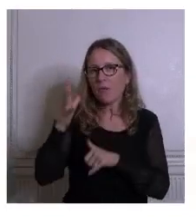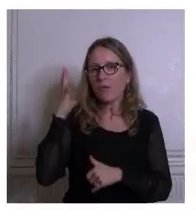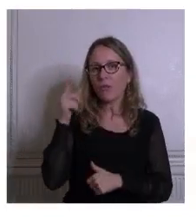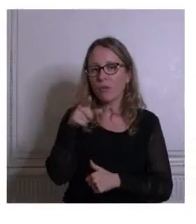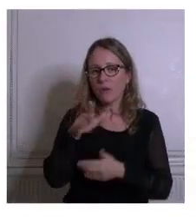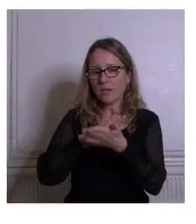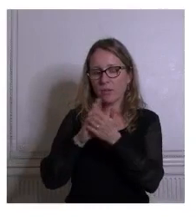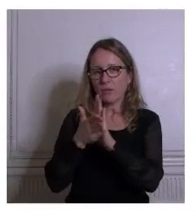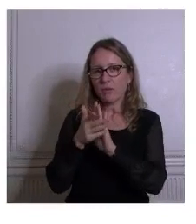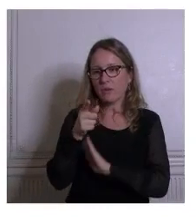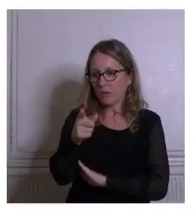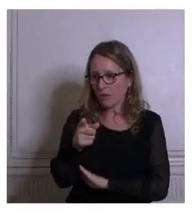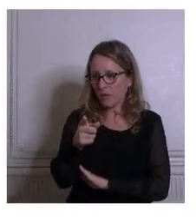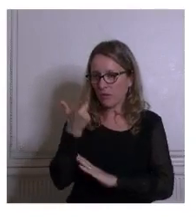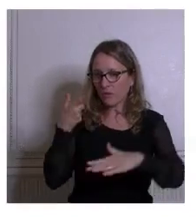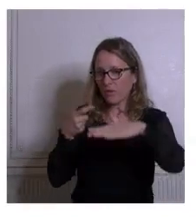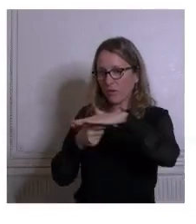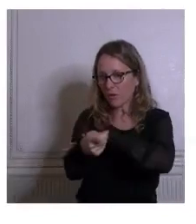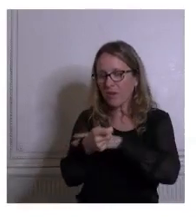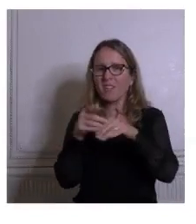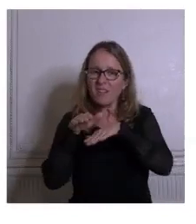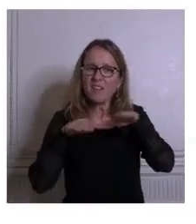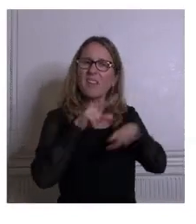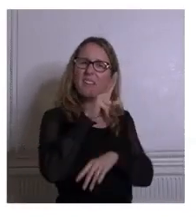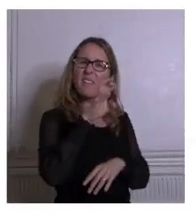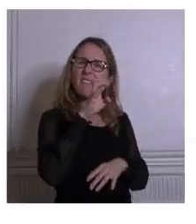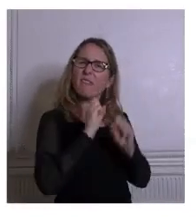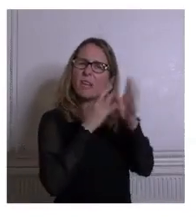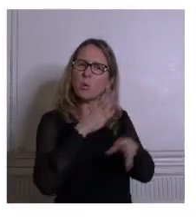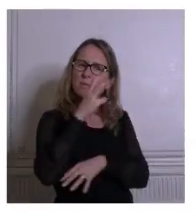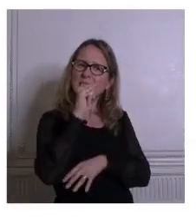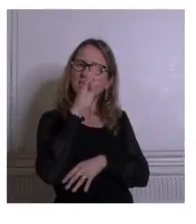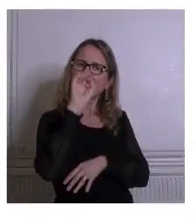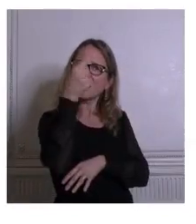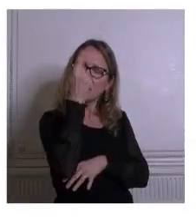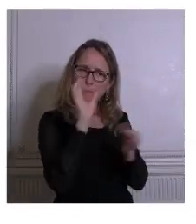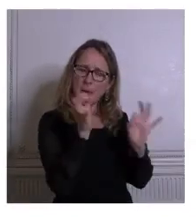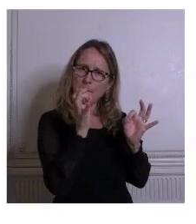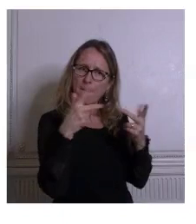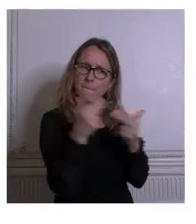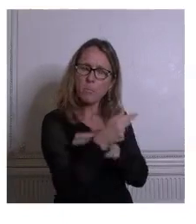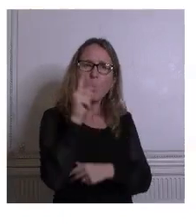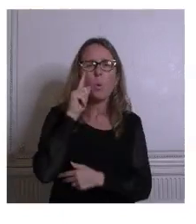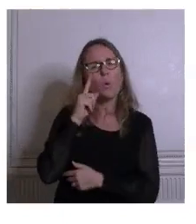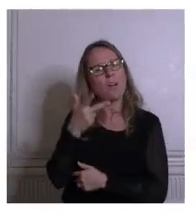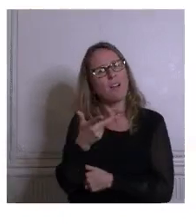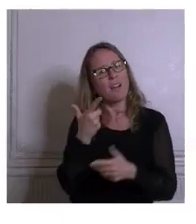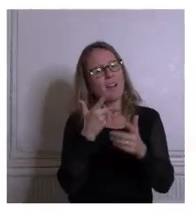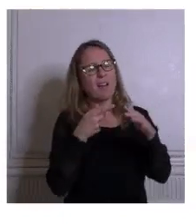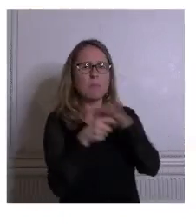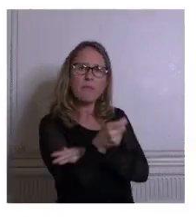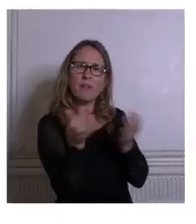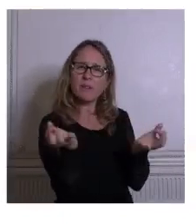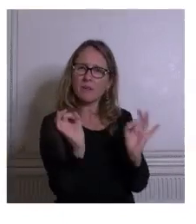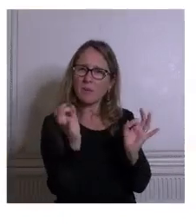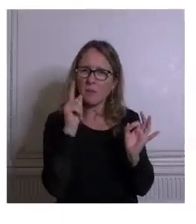m'abstenir. Très bien. Abstention, hein, pas ne pas prendre vote. Vous ne prenez pas part au vote? Très bien.